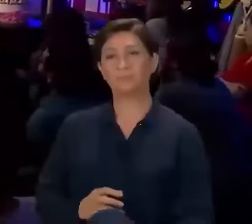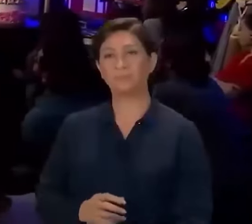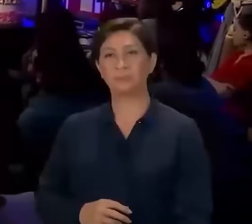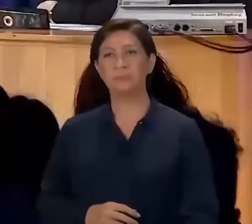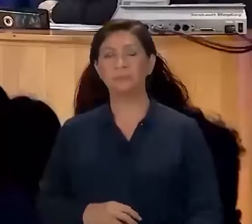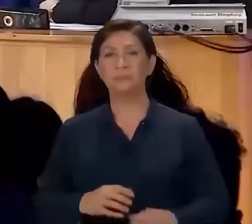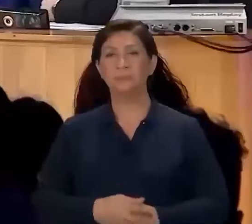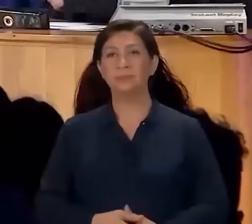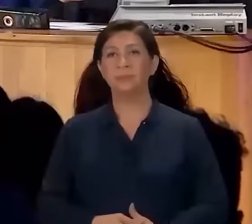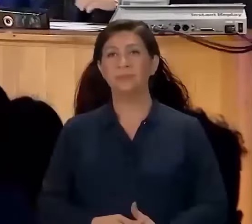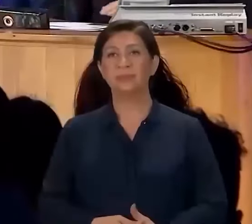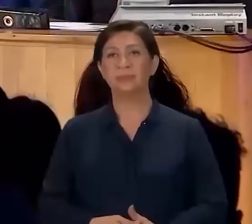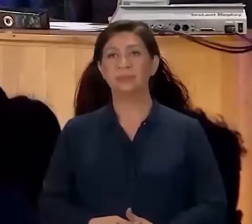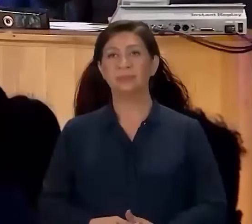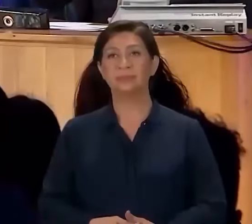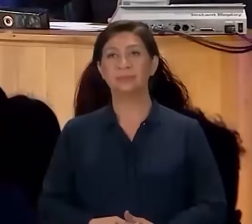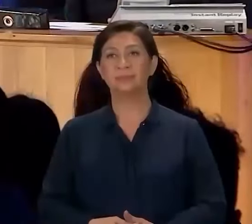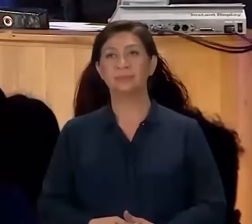vermeliydim. Çok